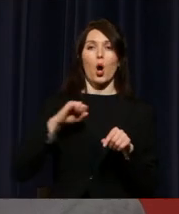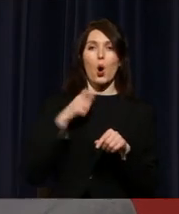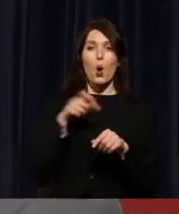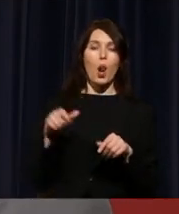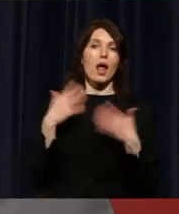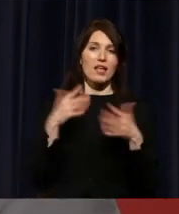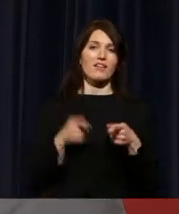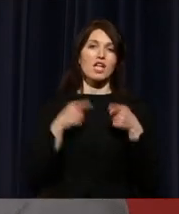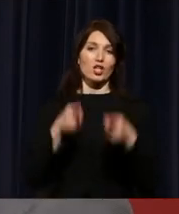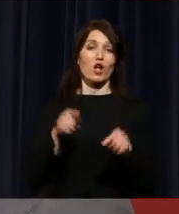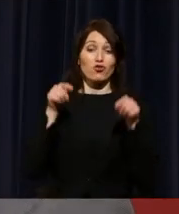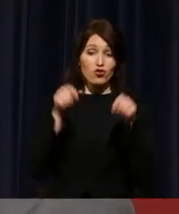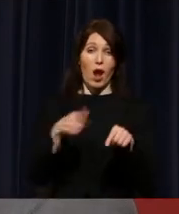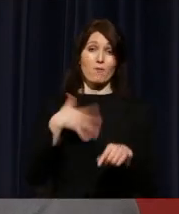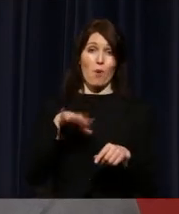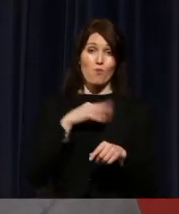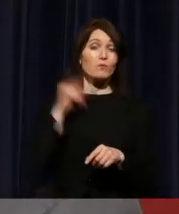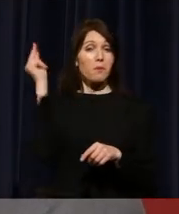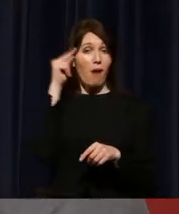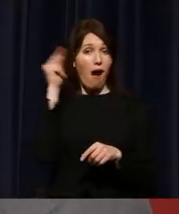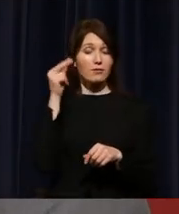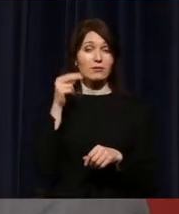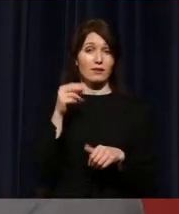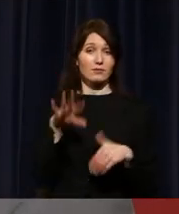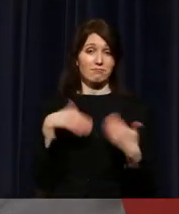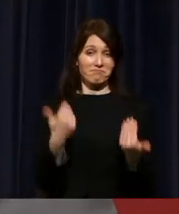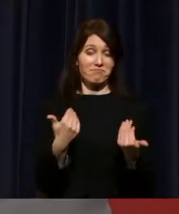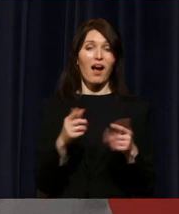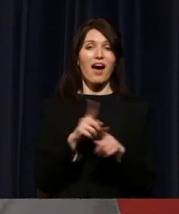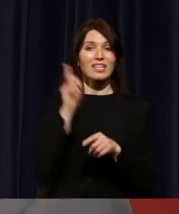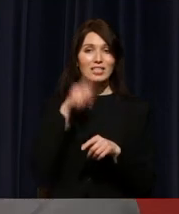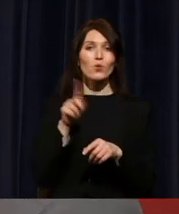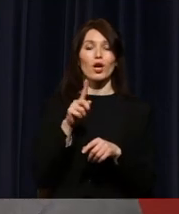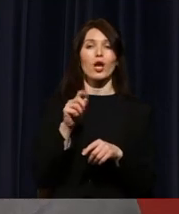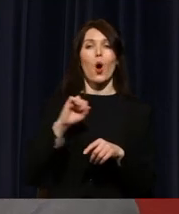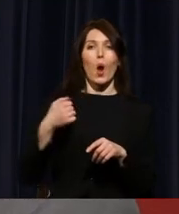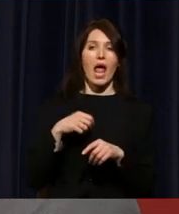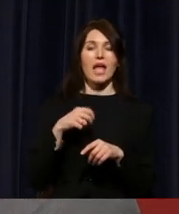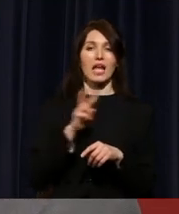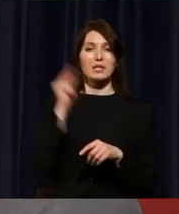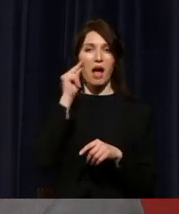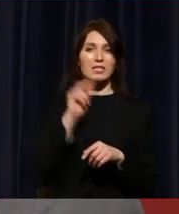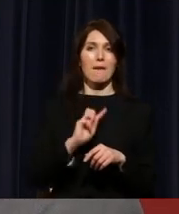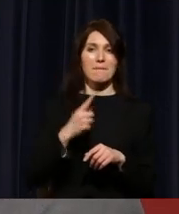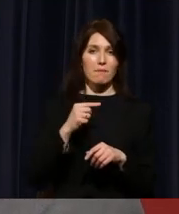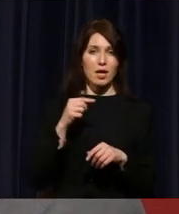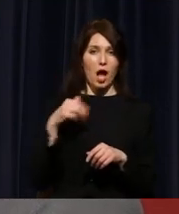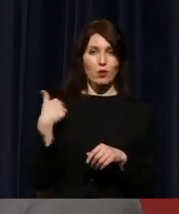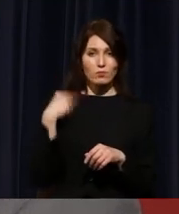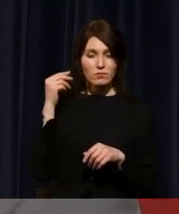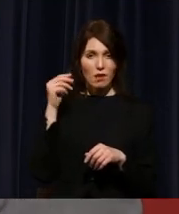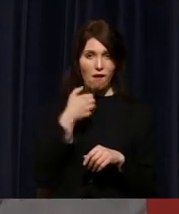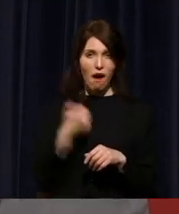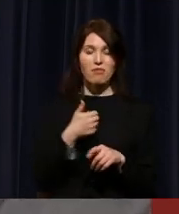kolēģi ir iestājušies šeit pie mums un mācās. Es zinu kolēģi pirmajā gadā, es zinu kolēģi trešajā gadā,